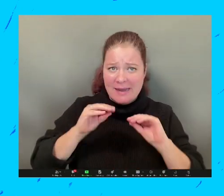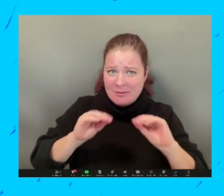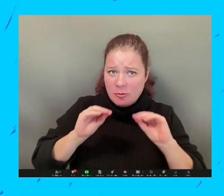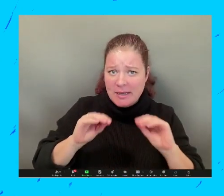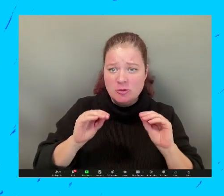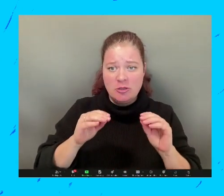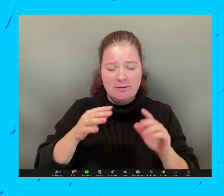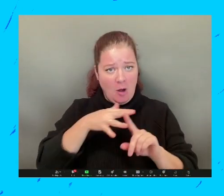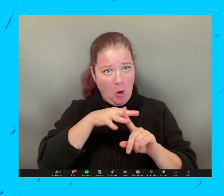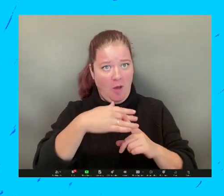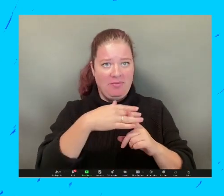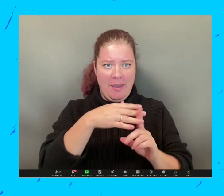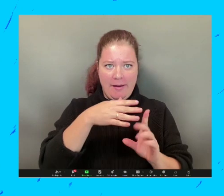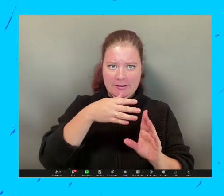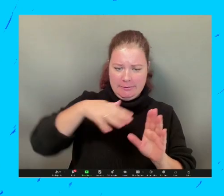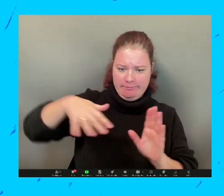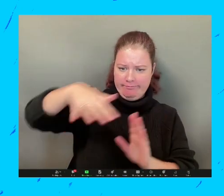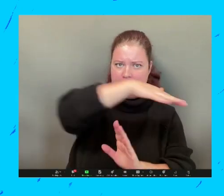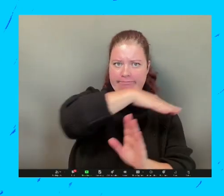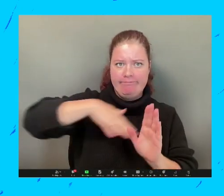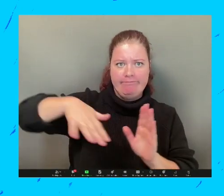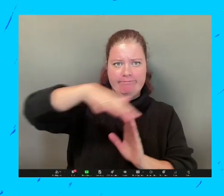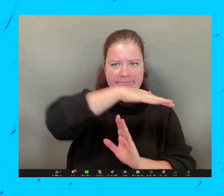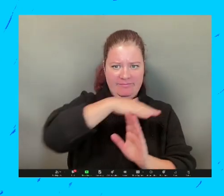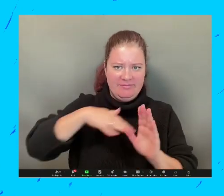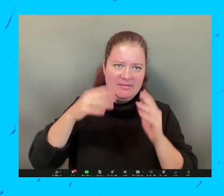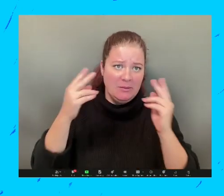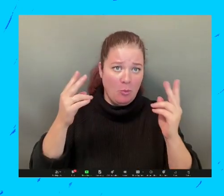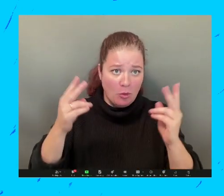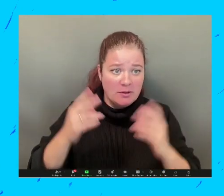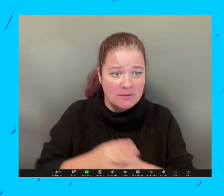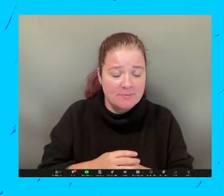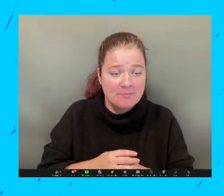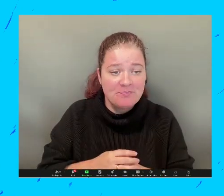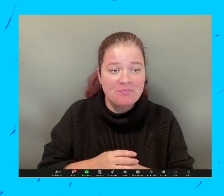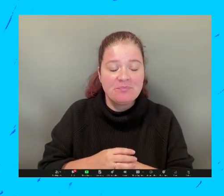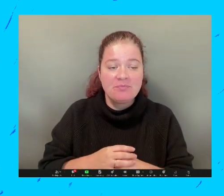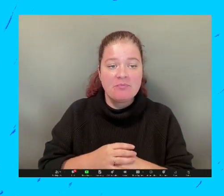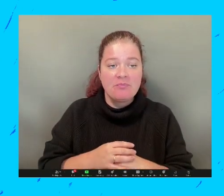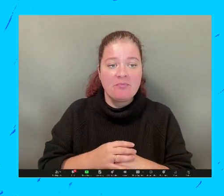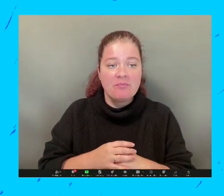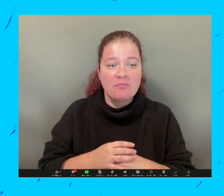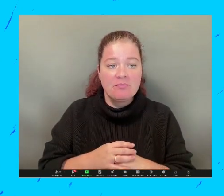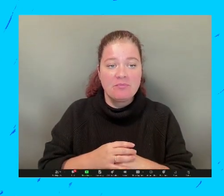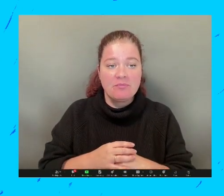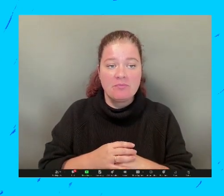tous. Et si vous nous venez à notre prochain segment, qui est de